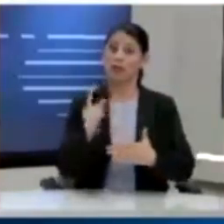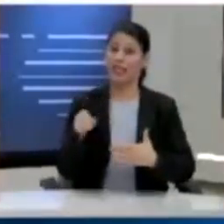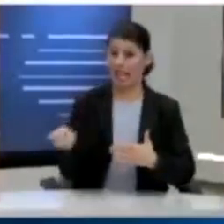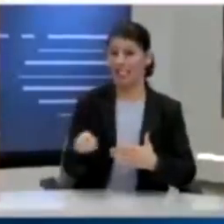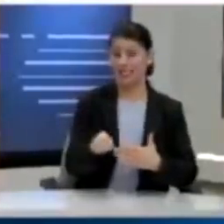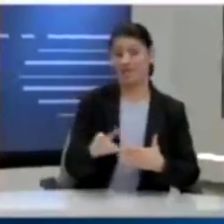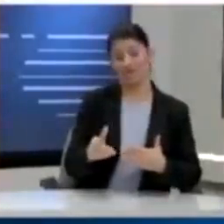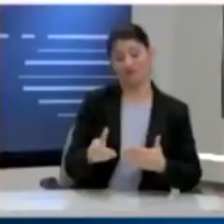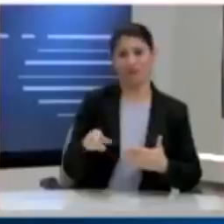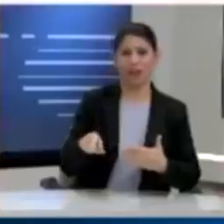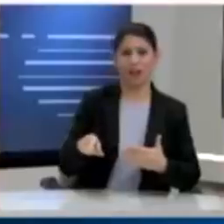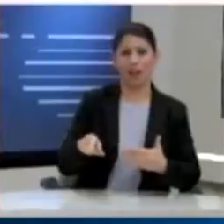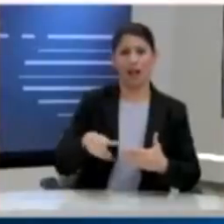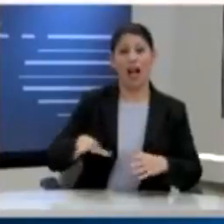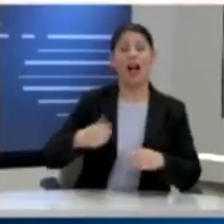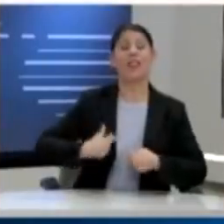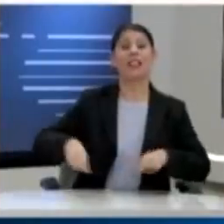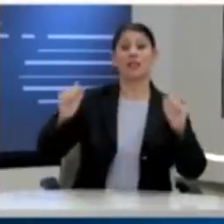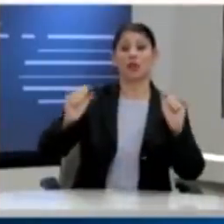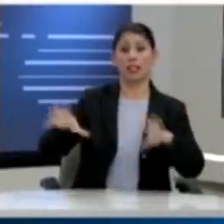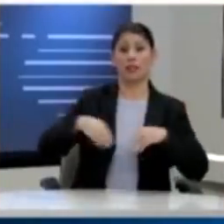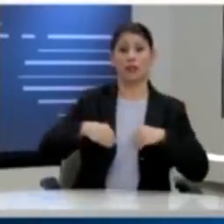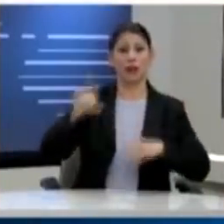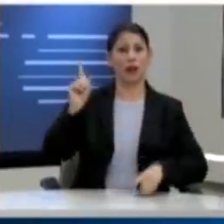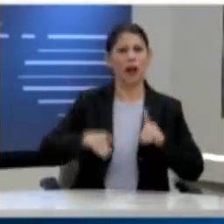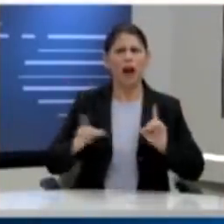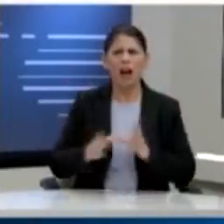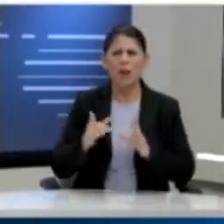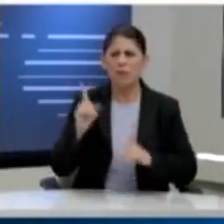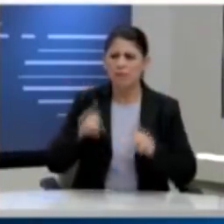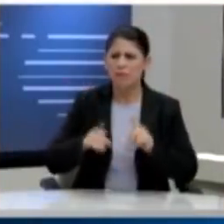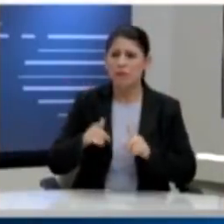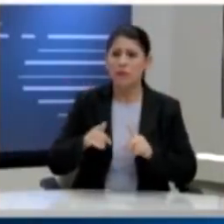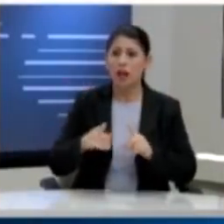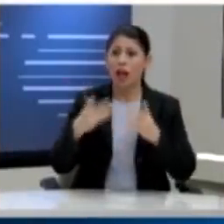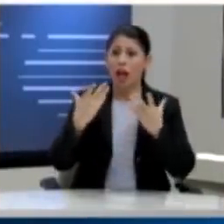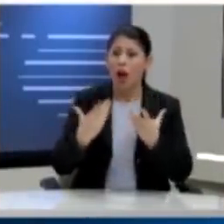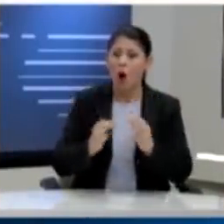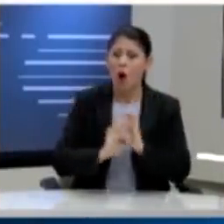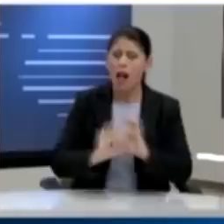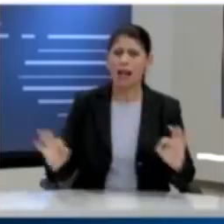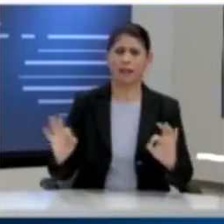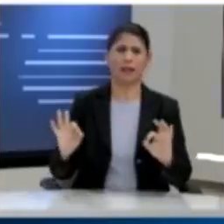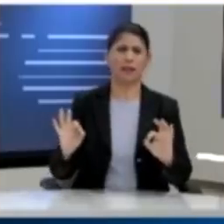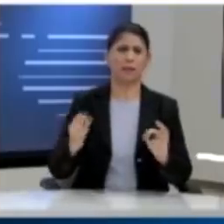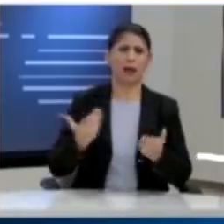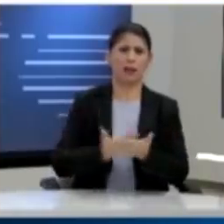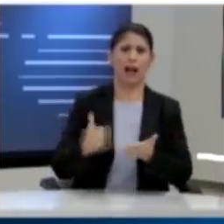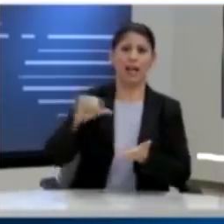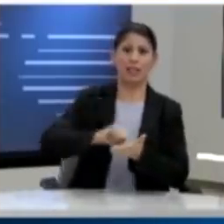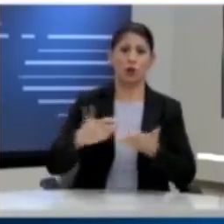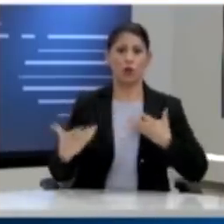αρνηθήκατε να υιοθετήσετε ακόμη και ορισμένα υπερώρημα αιτήματα αστικού